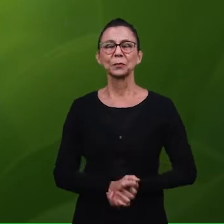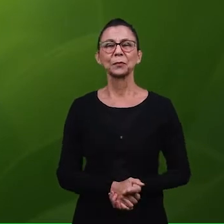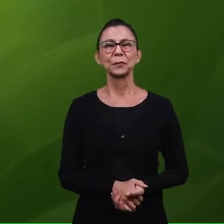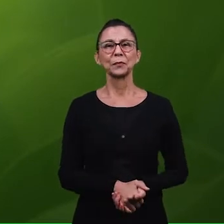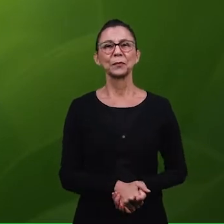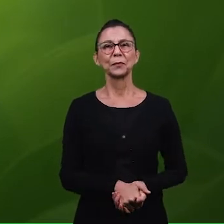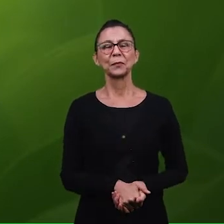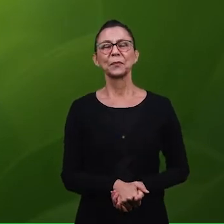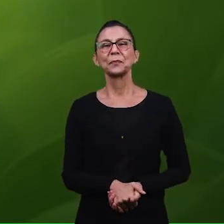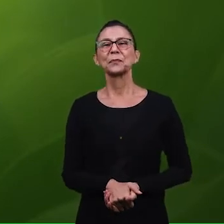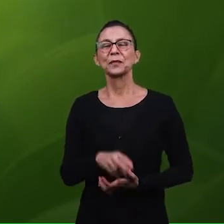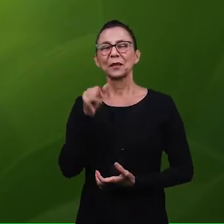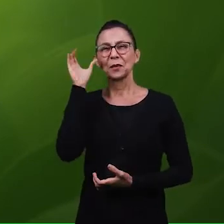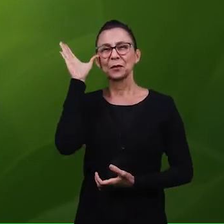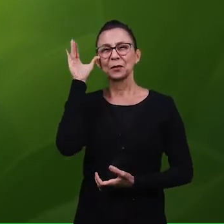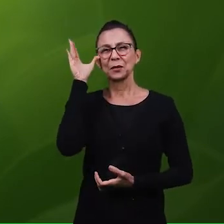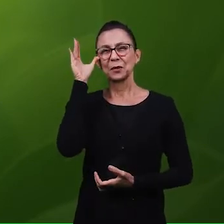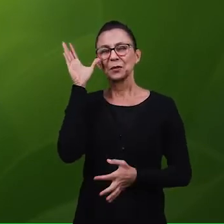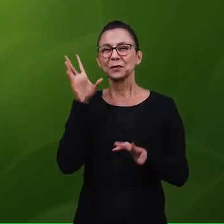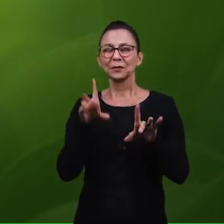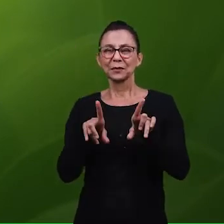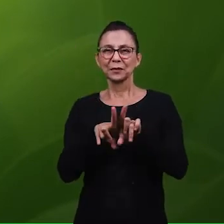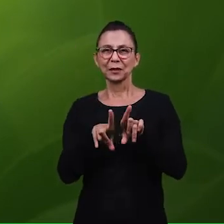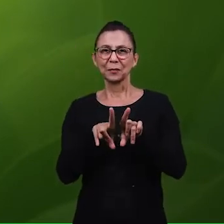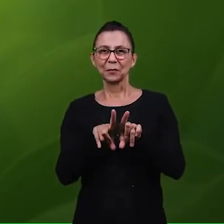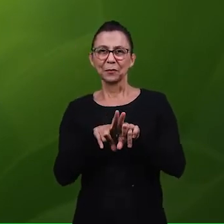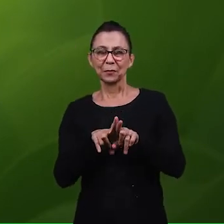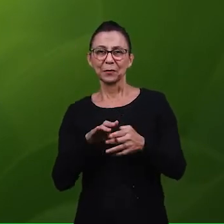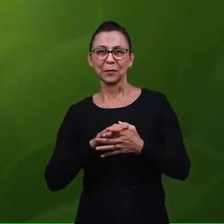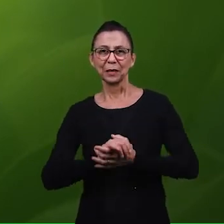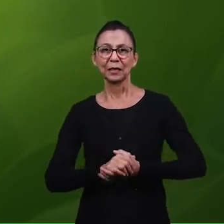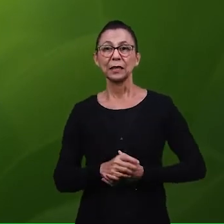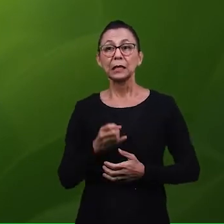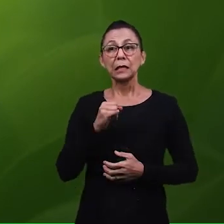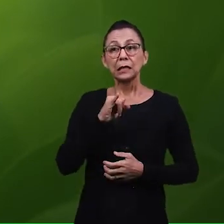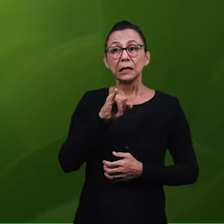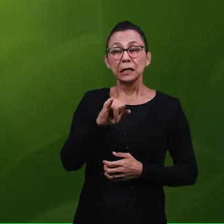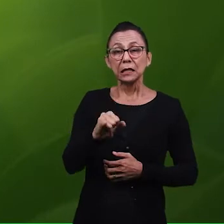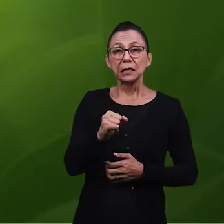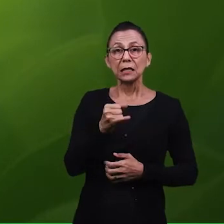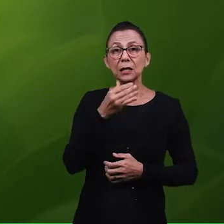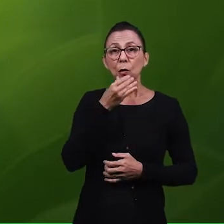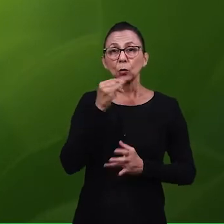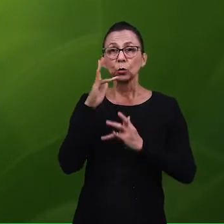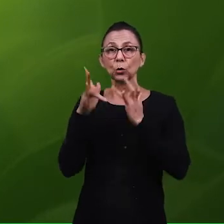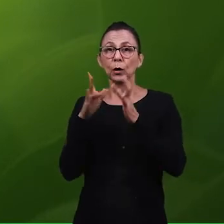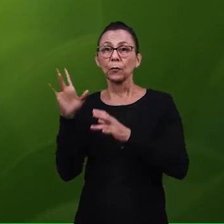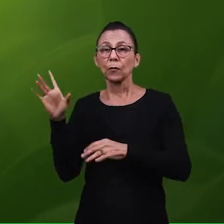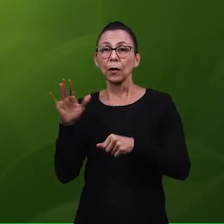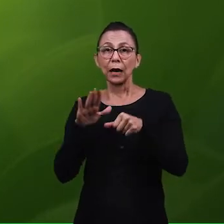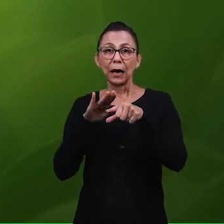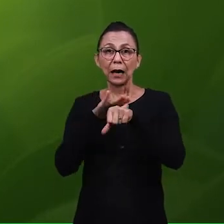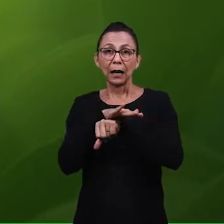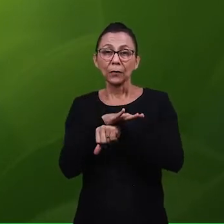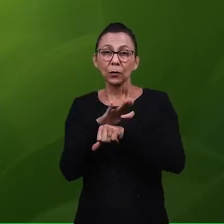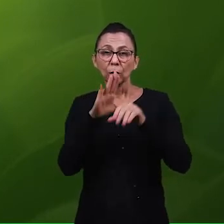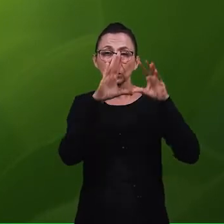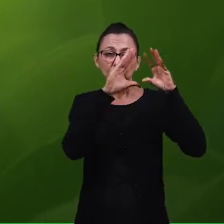définie de son retour. Donc, elle devrait être prête tous les jours pour le retour du fiancé.